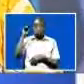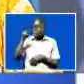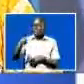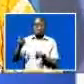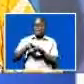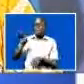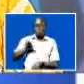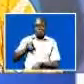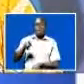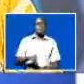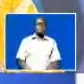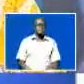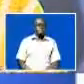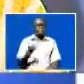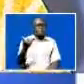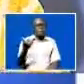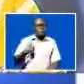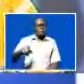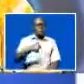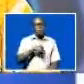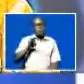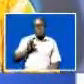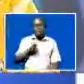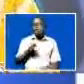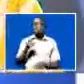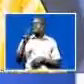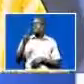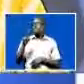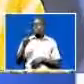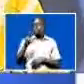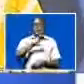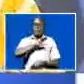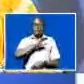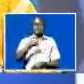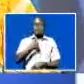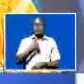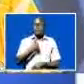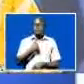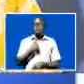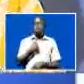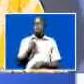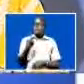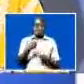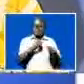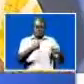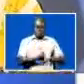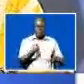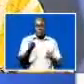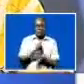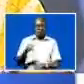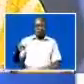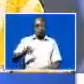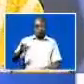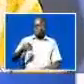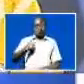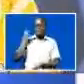huyo wasumu hivyo hivyo. Naam. Sasa sisi wanawake tuko mara mbili. Naam. Na kila mtu ana roho yake. Hata hapa tulipo hapa mimi naweza kuwa na